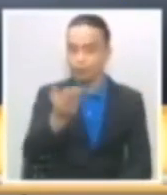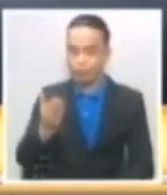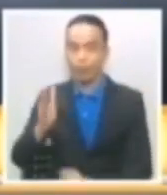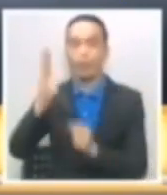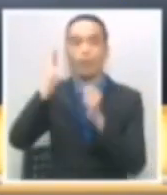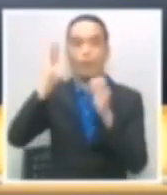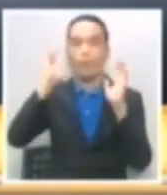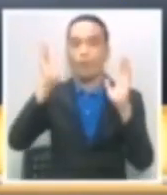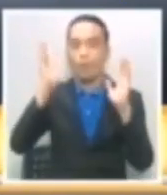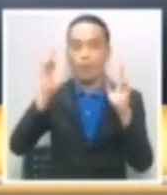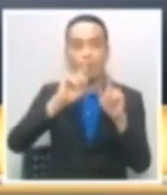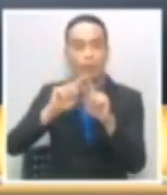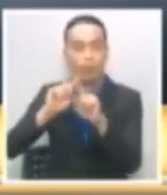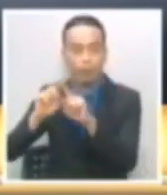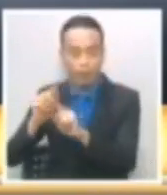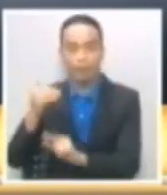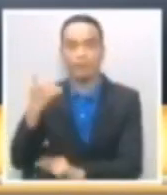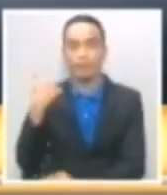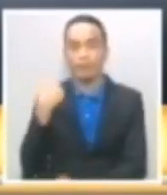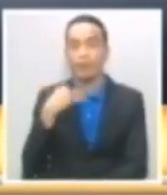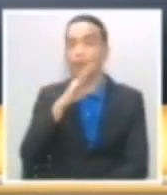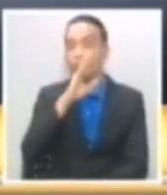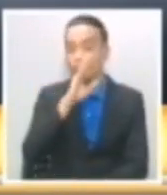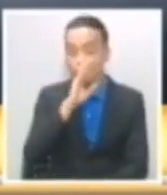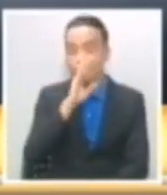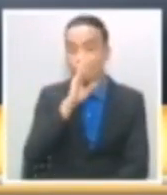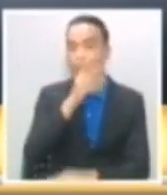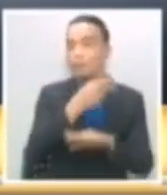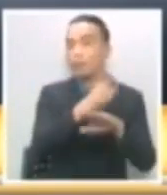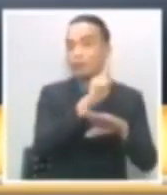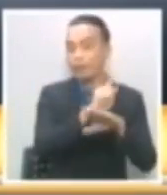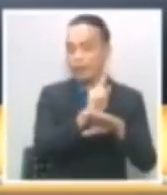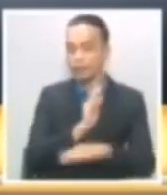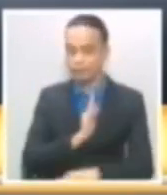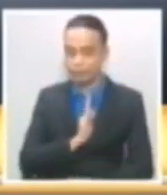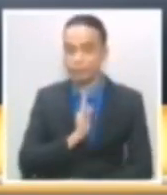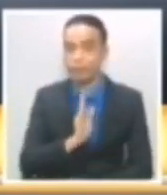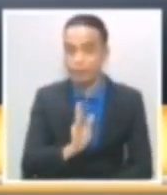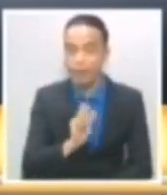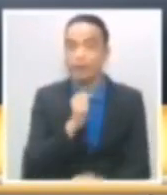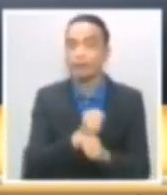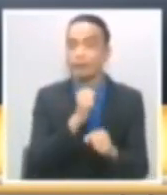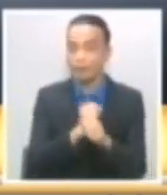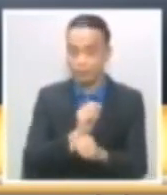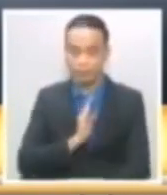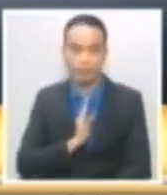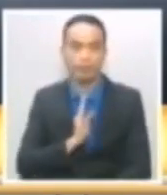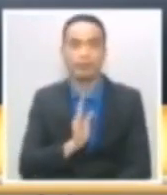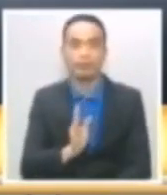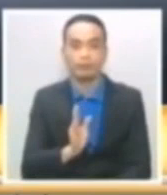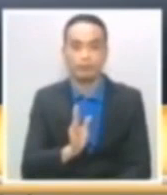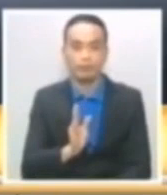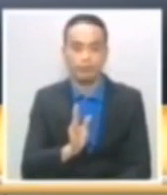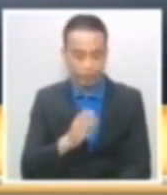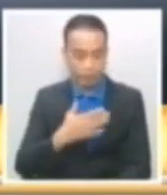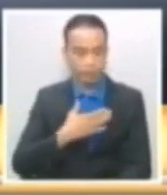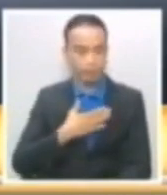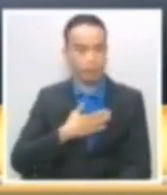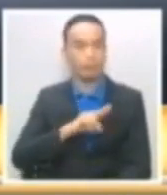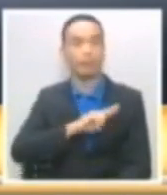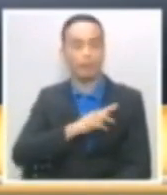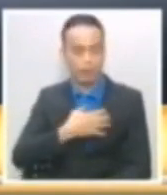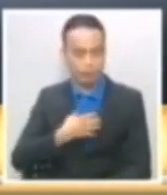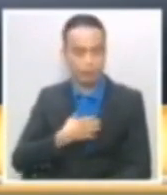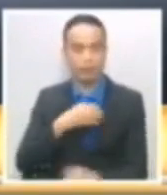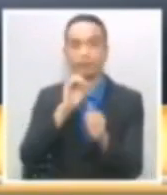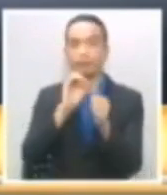าถ้าเป็นการปฏิบัติหน้าที่โดยเป็นกลางของท่านประธานนั้นผมเองนะครับก็อยากจะแสดง